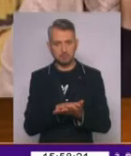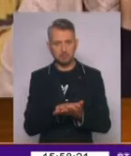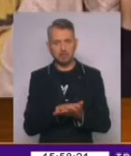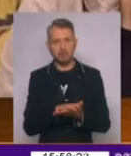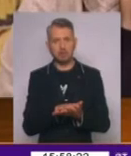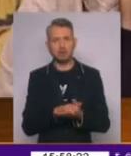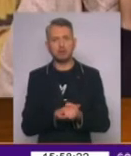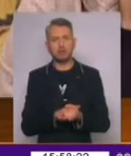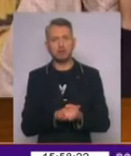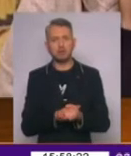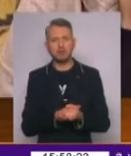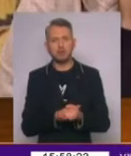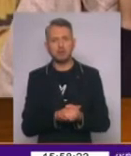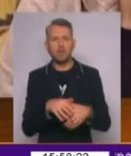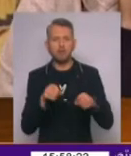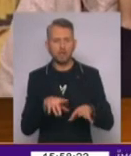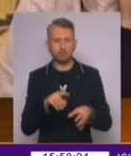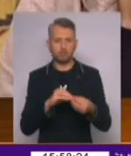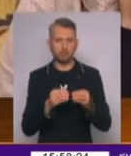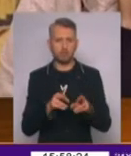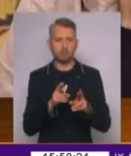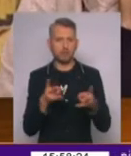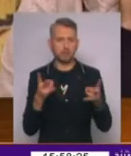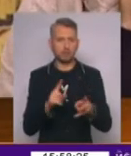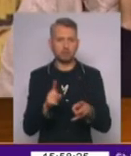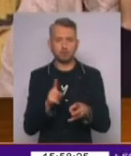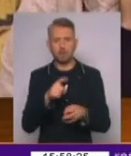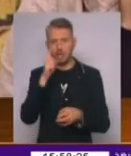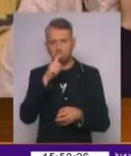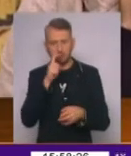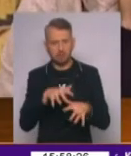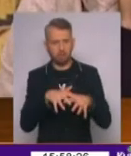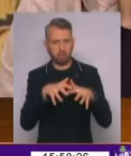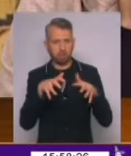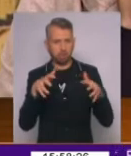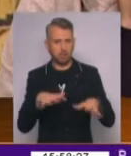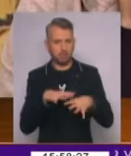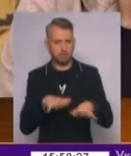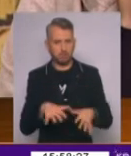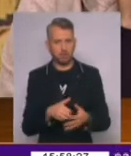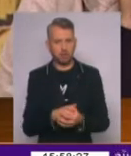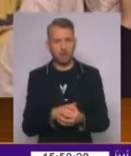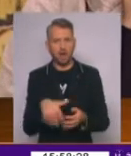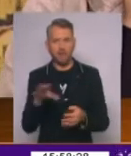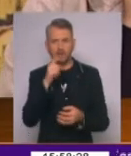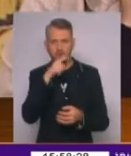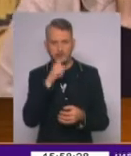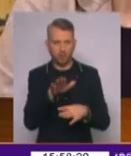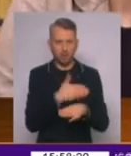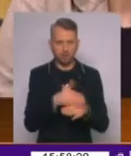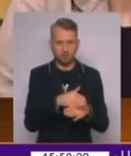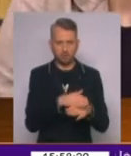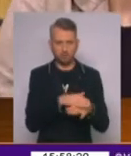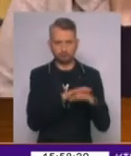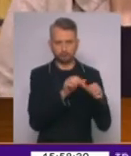сміття. Вирішайте цю проблему так, як потрібно, щоб не сміття не збиралось в одне. І було в